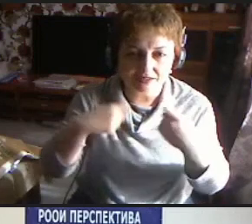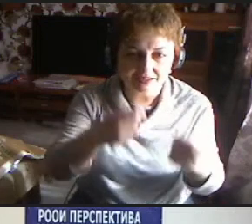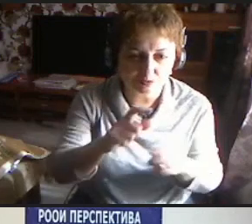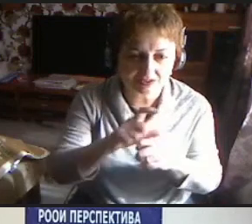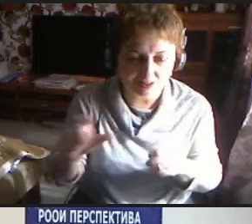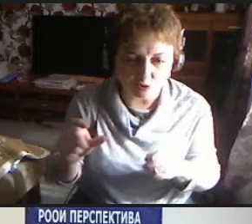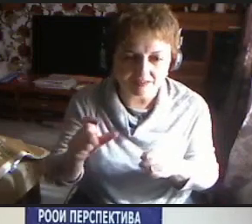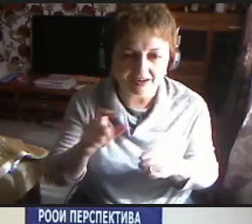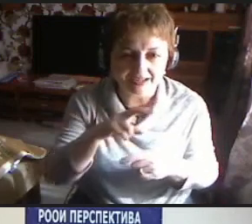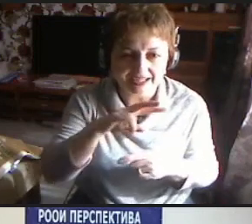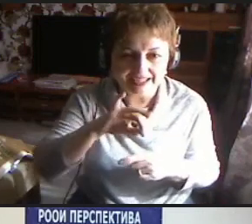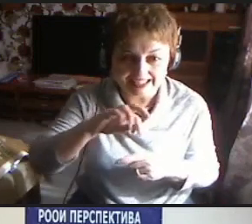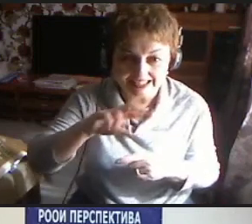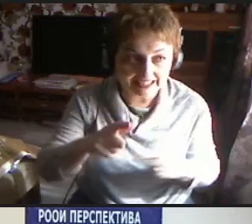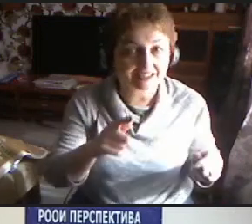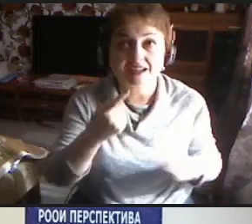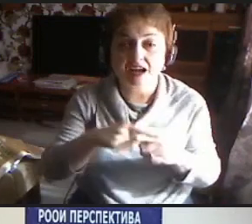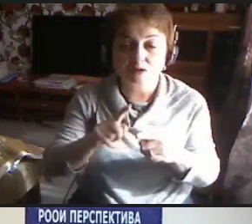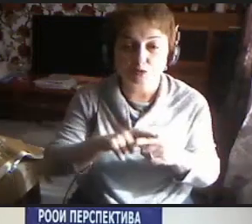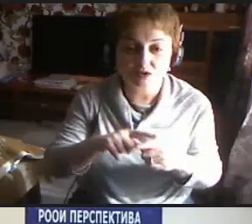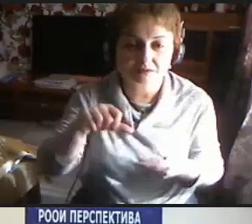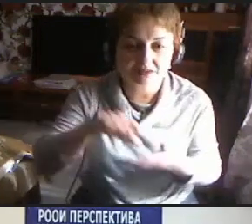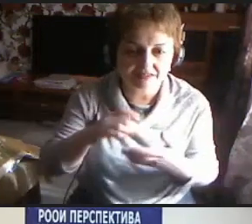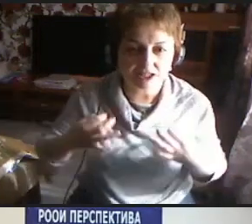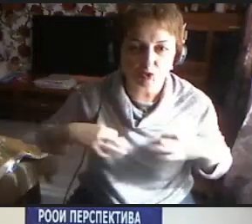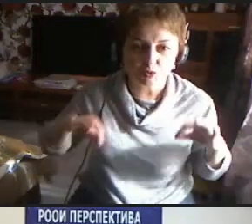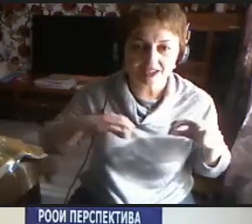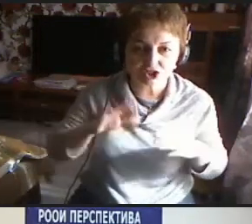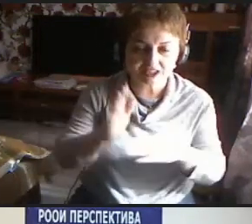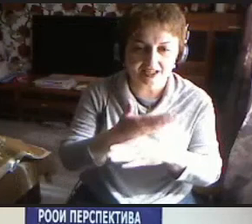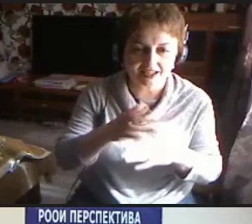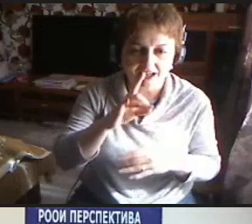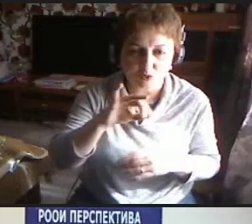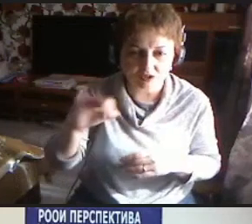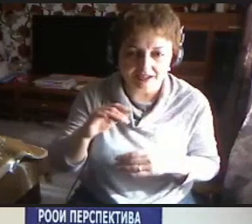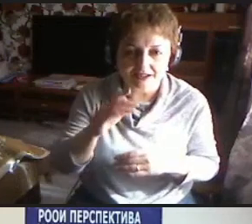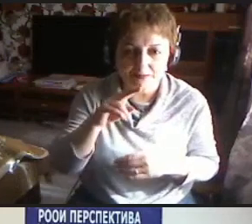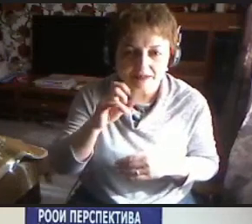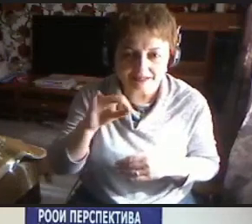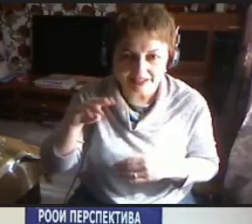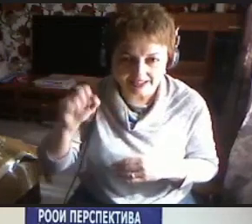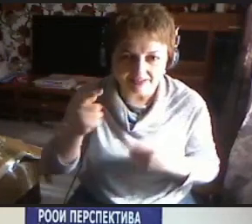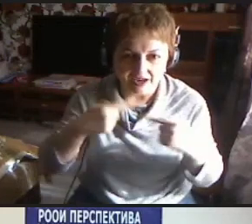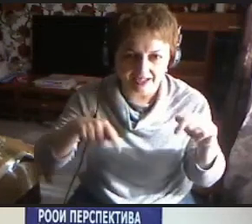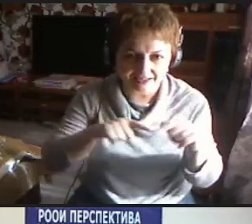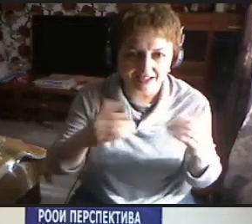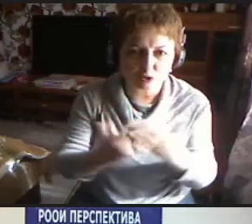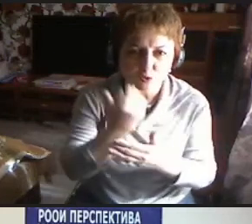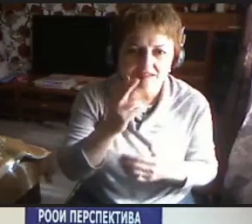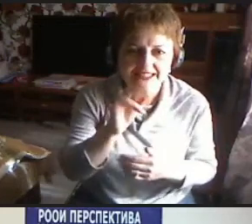слово Линю, который представляет юридический отдел «Лови перспектива», организовавший этот новый